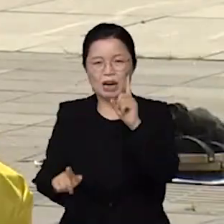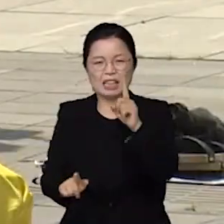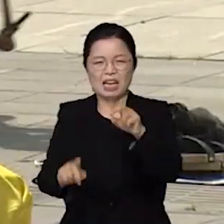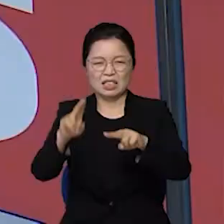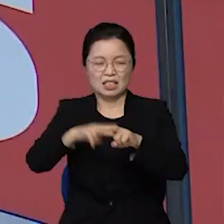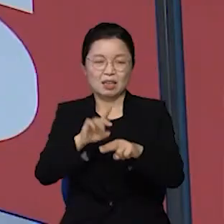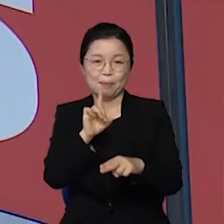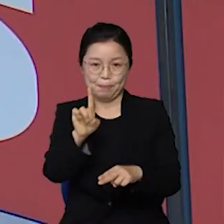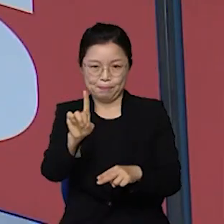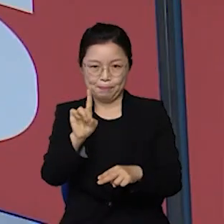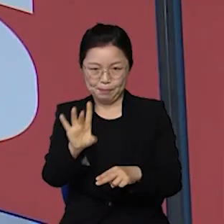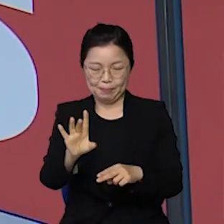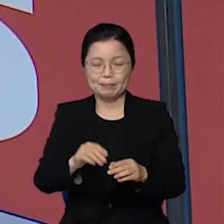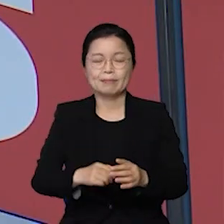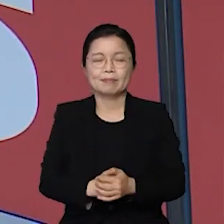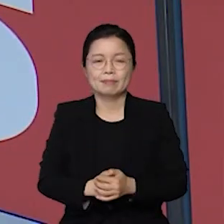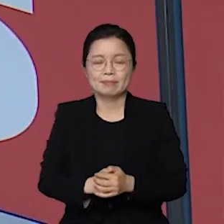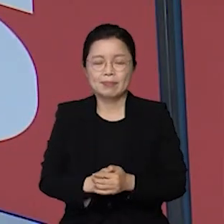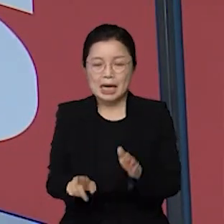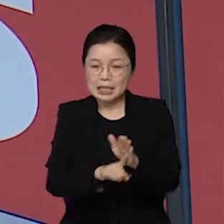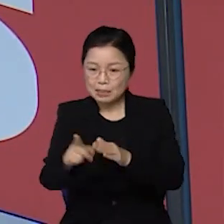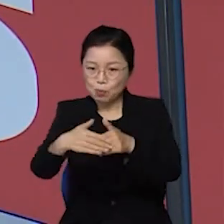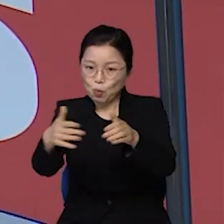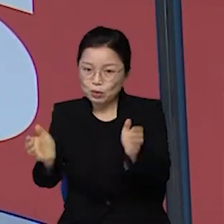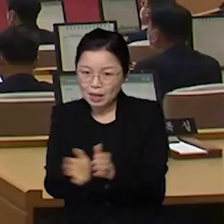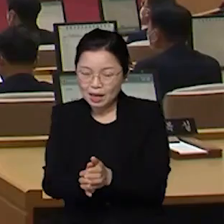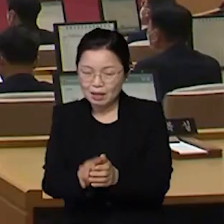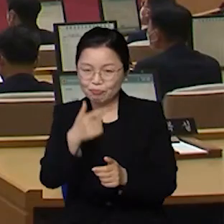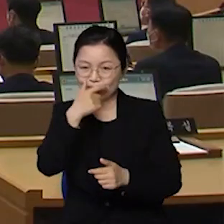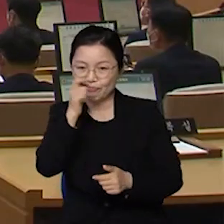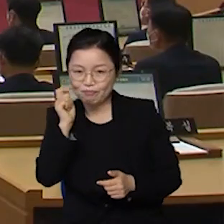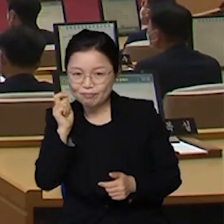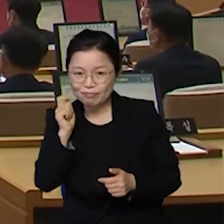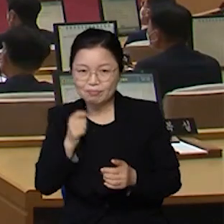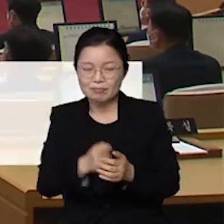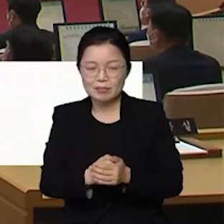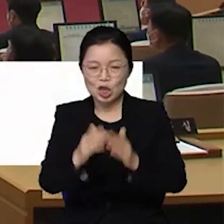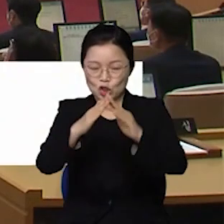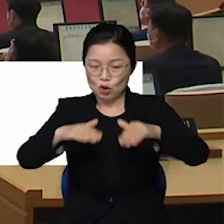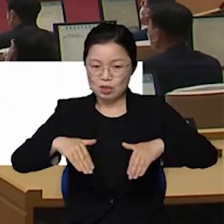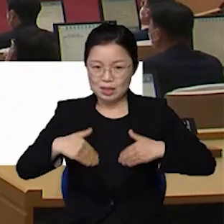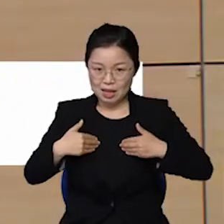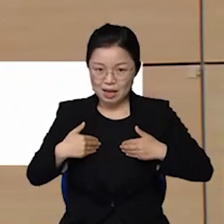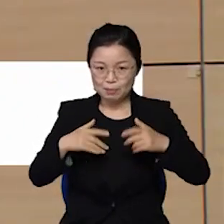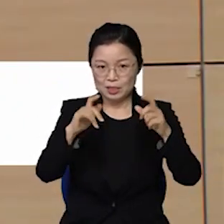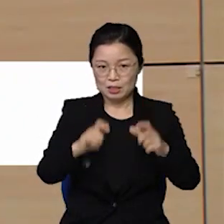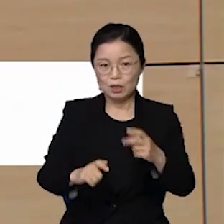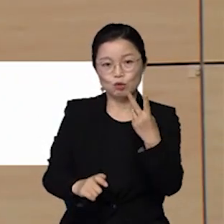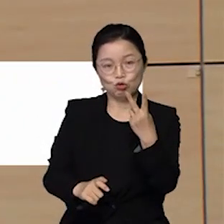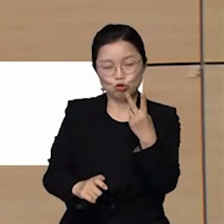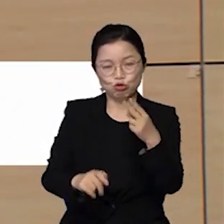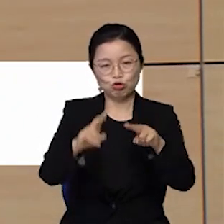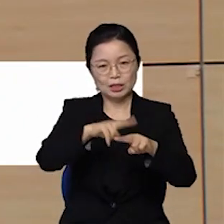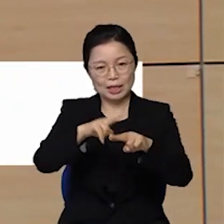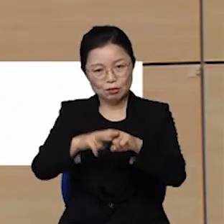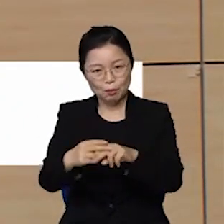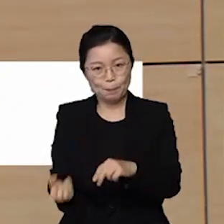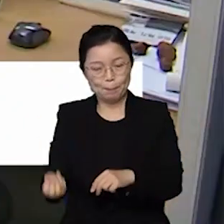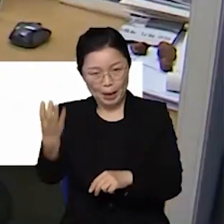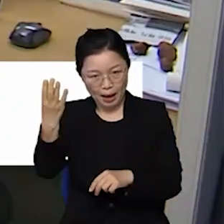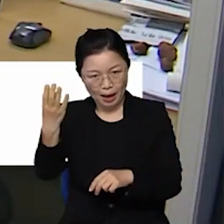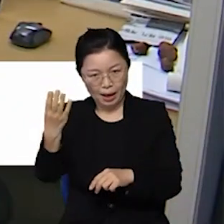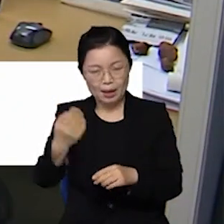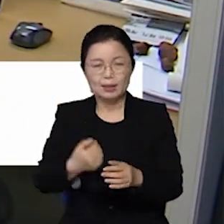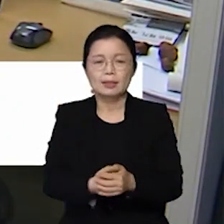전부였습니다. 반면 진보당은 약진했습니다. 전남 도의회 지역구 두 곳에서 승리를